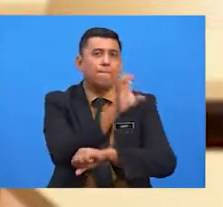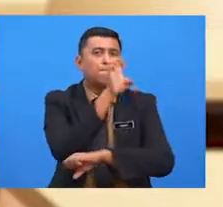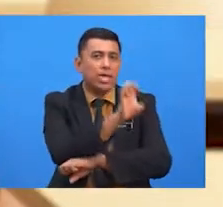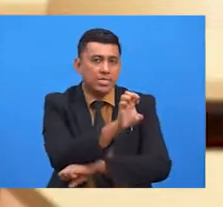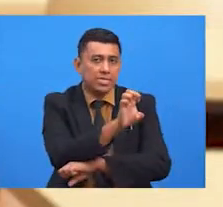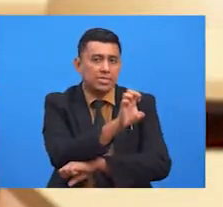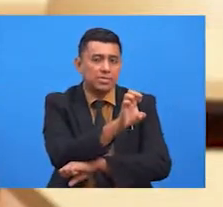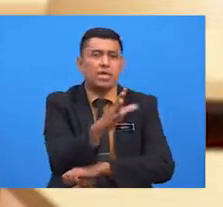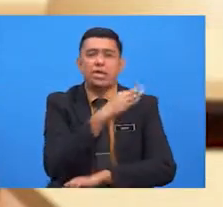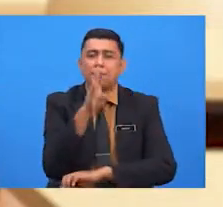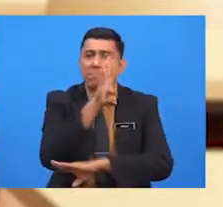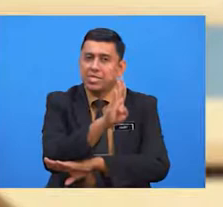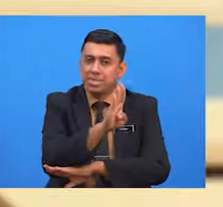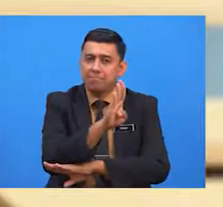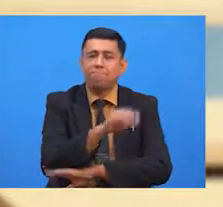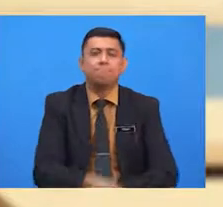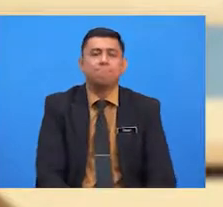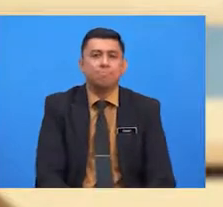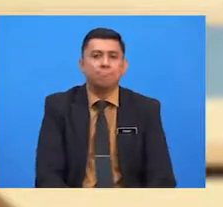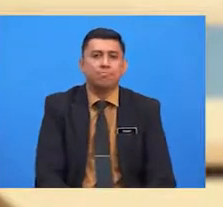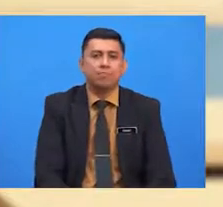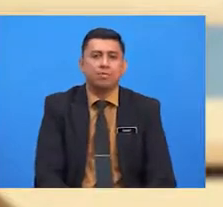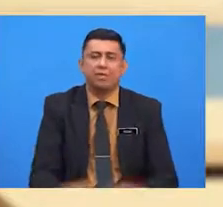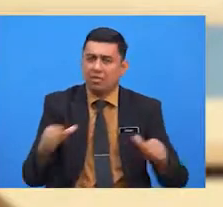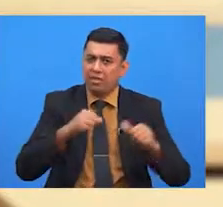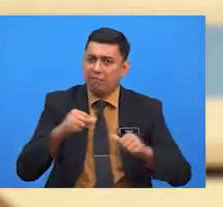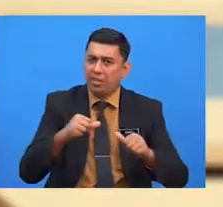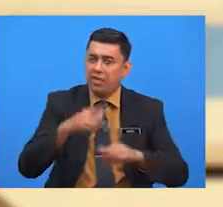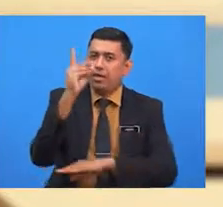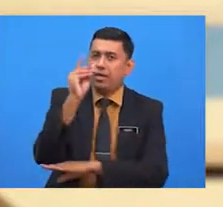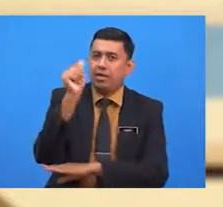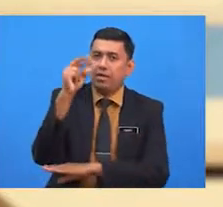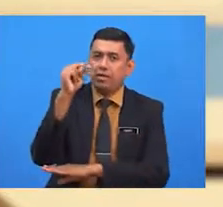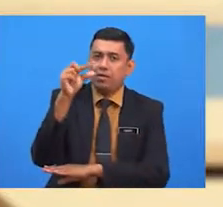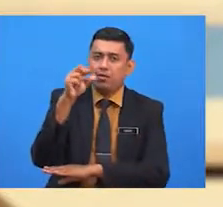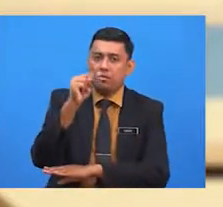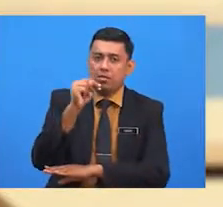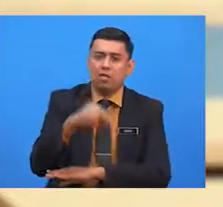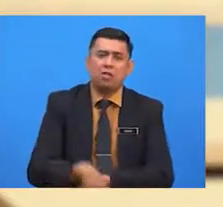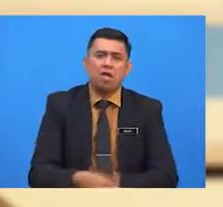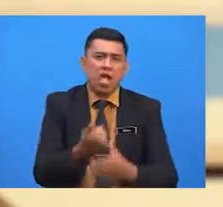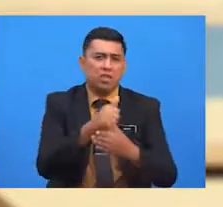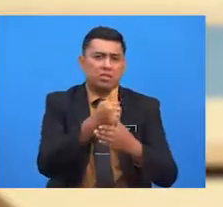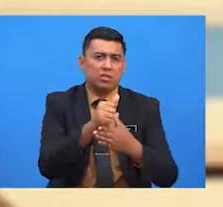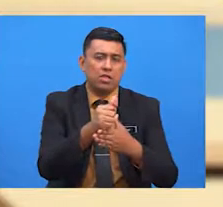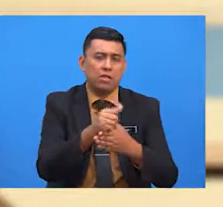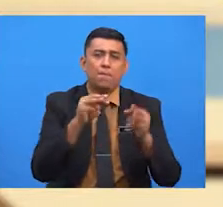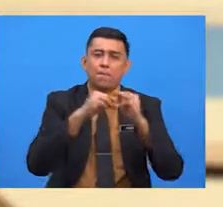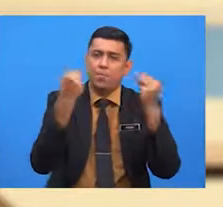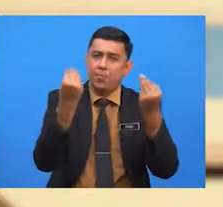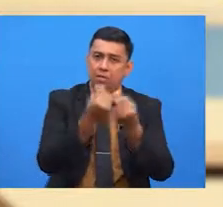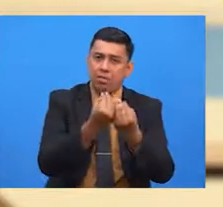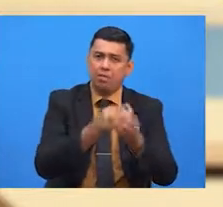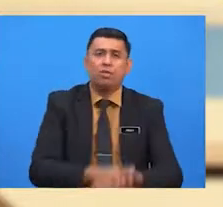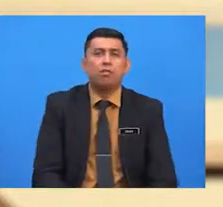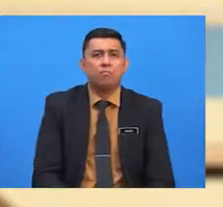emas dan besi. Kegiatan perdagangan ini telah berlaku antara masyarakat